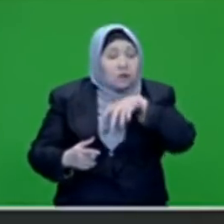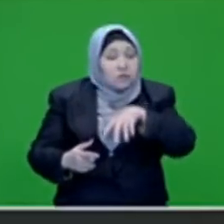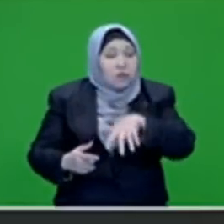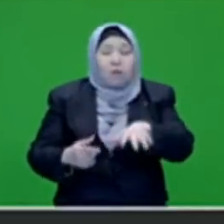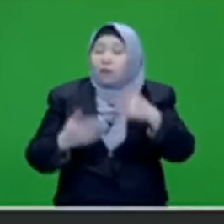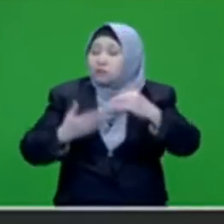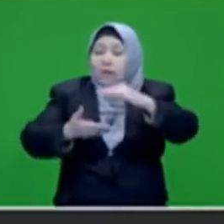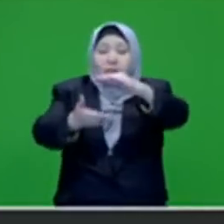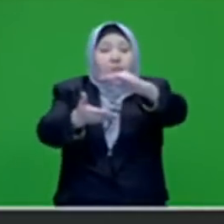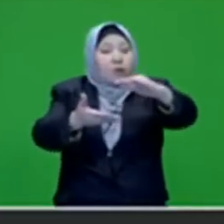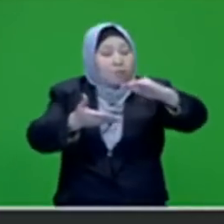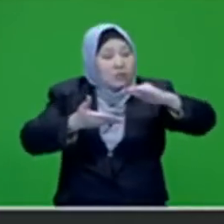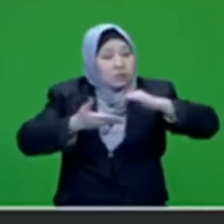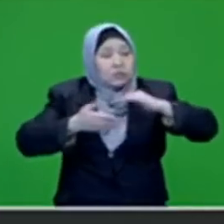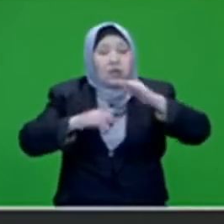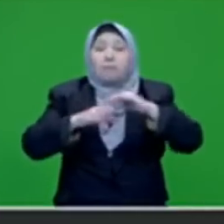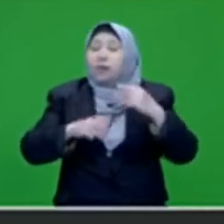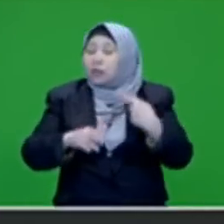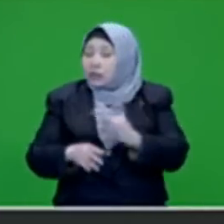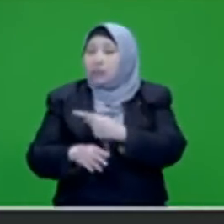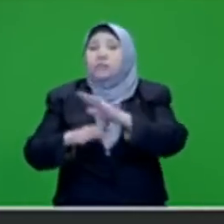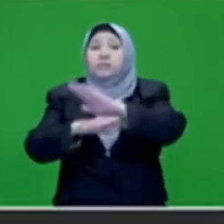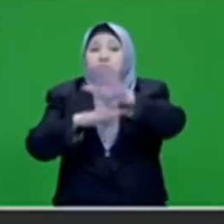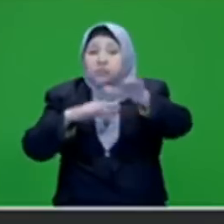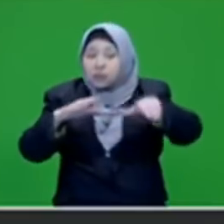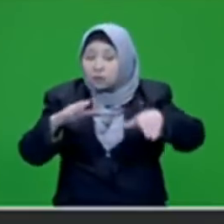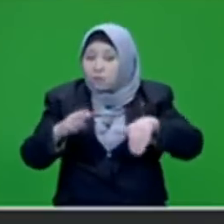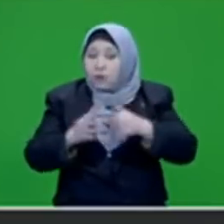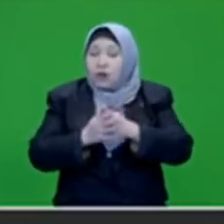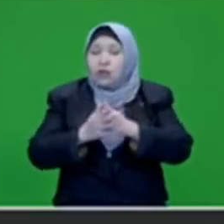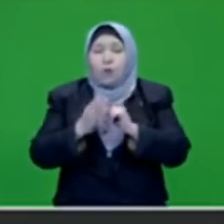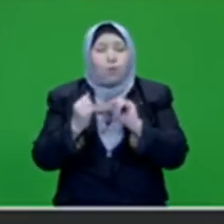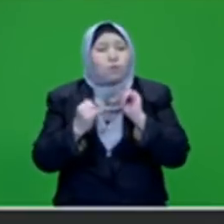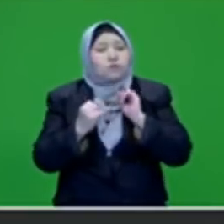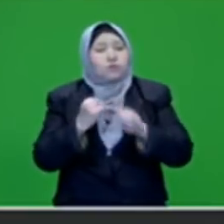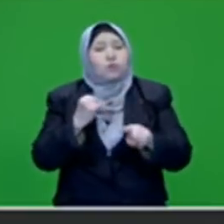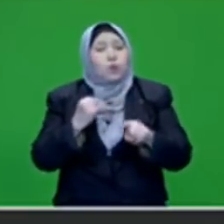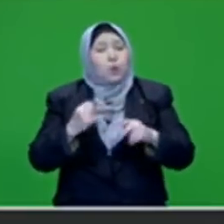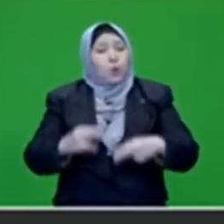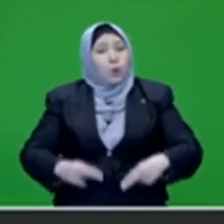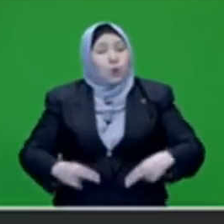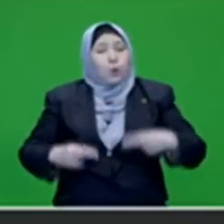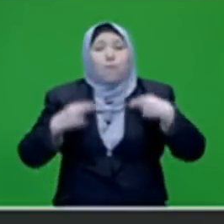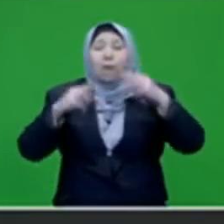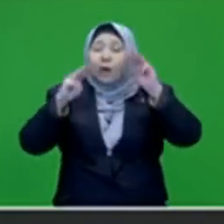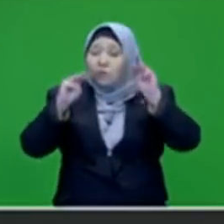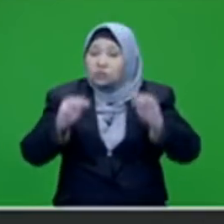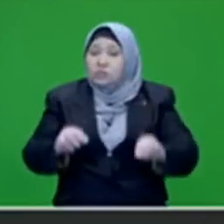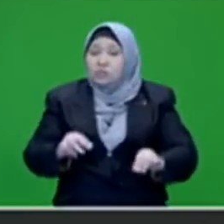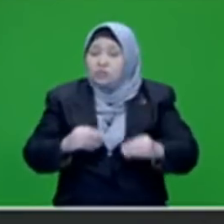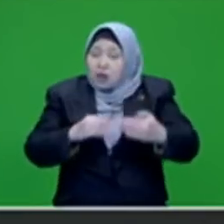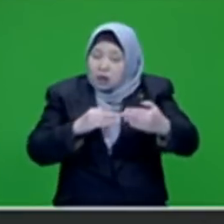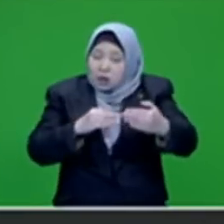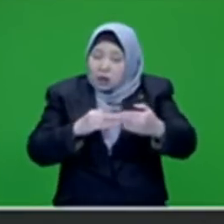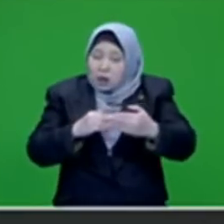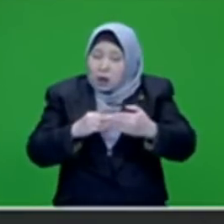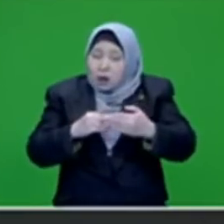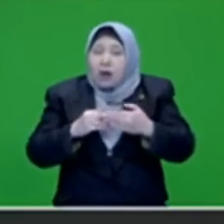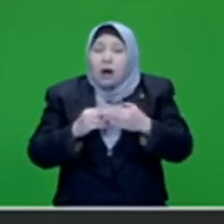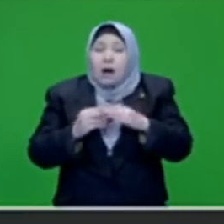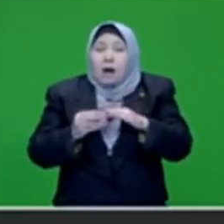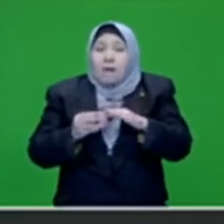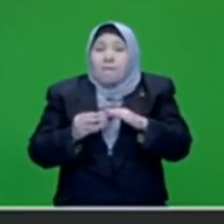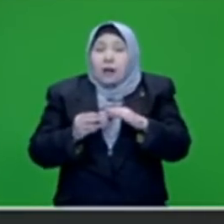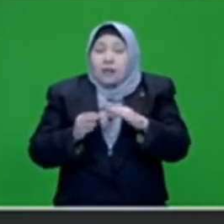kita, ittaqu firasyatal mu'minin. Di hujung hayat manusia ini atau selepas terputusnya